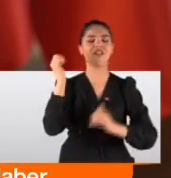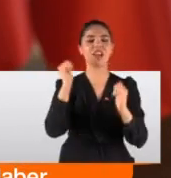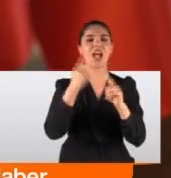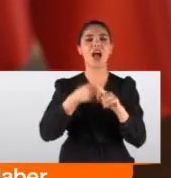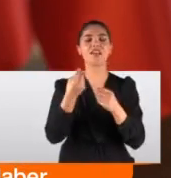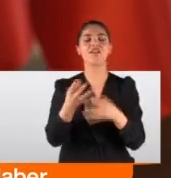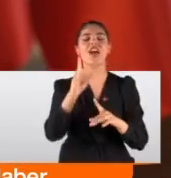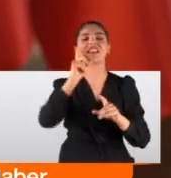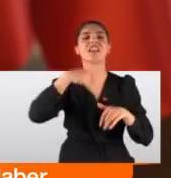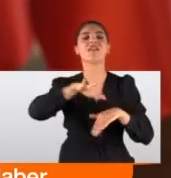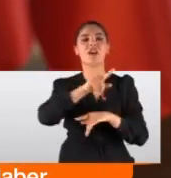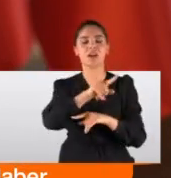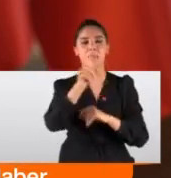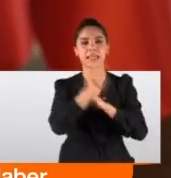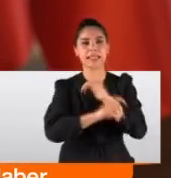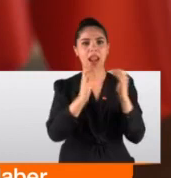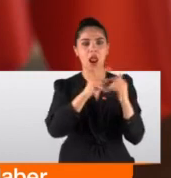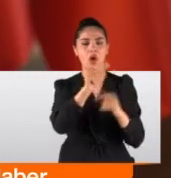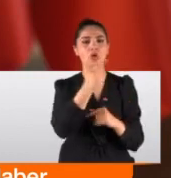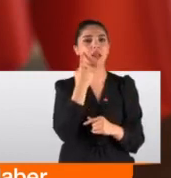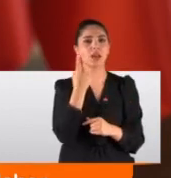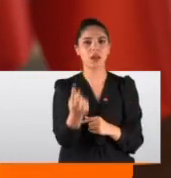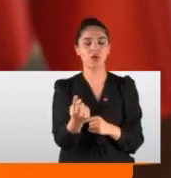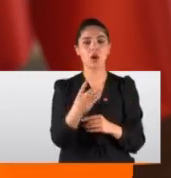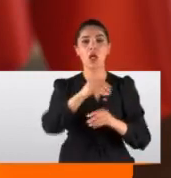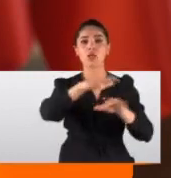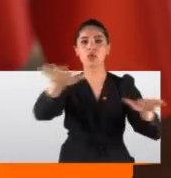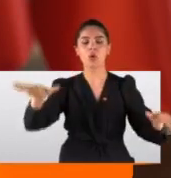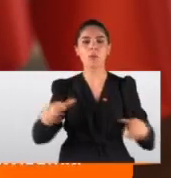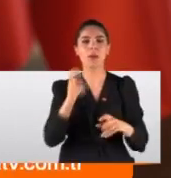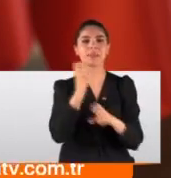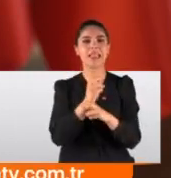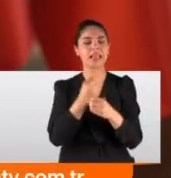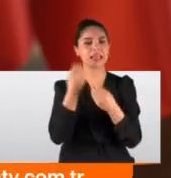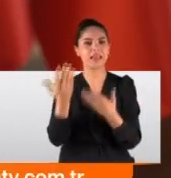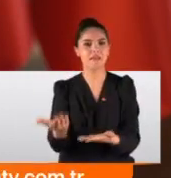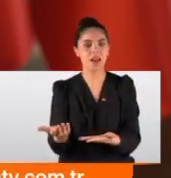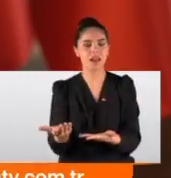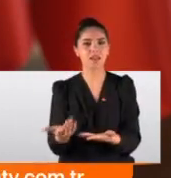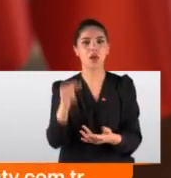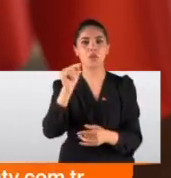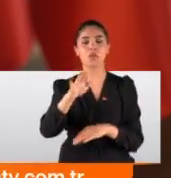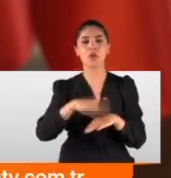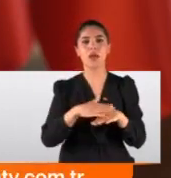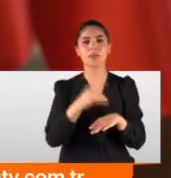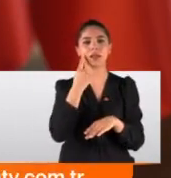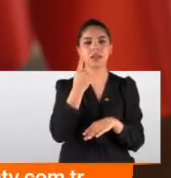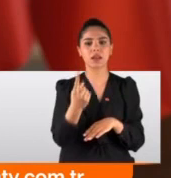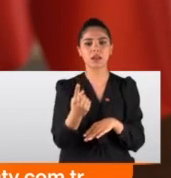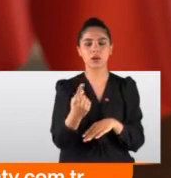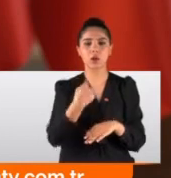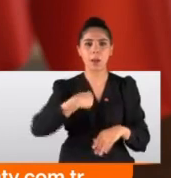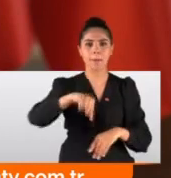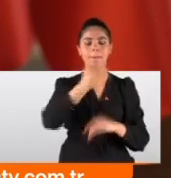edemediler. Terör örgütlerini kullanarak topraklarımızı tehdit edenler, bu yaptıklarıyla